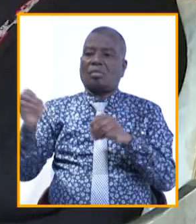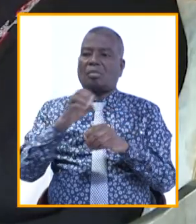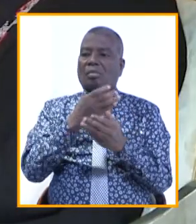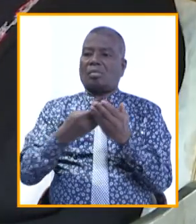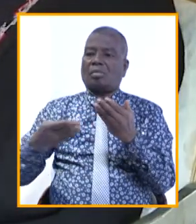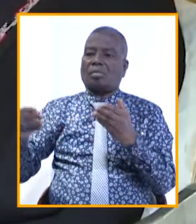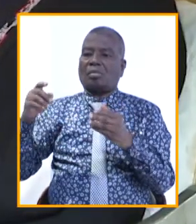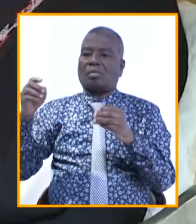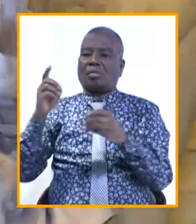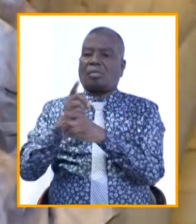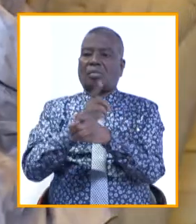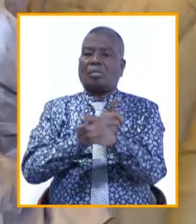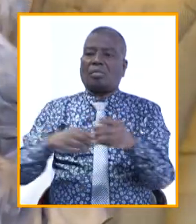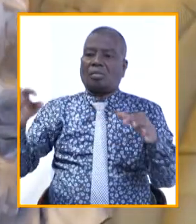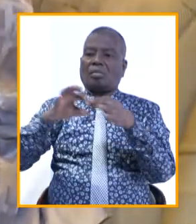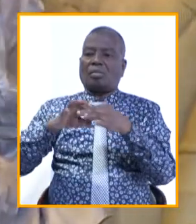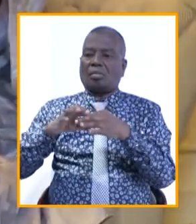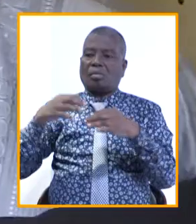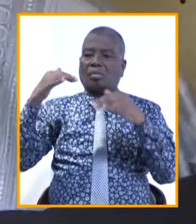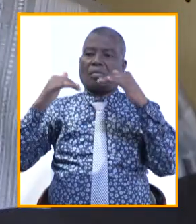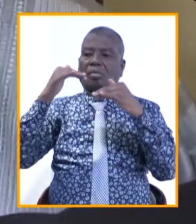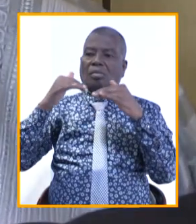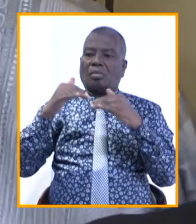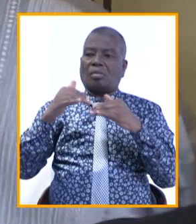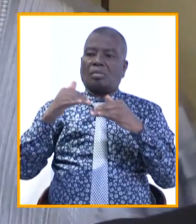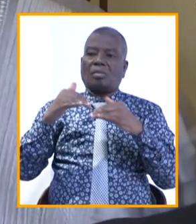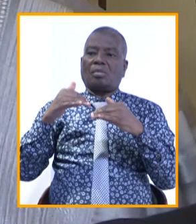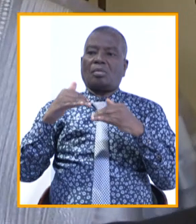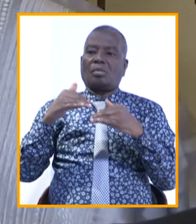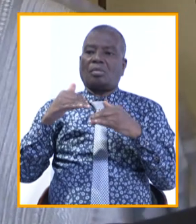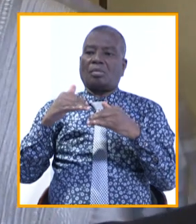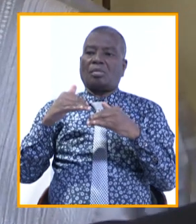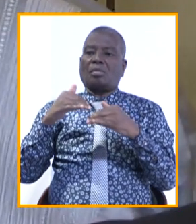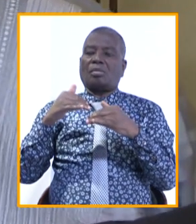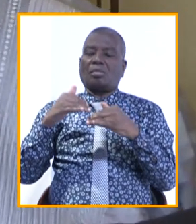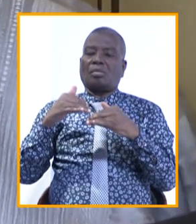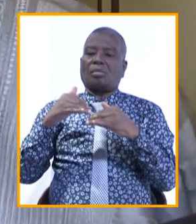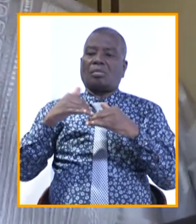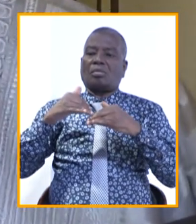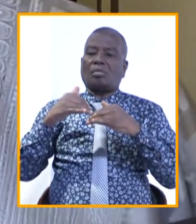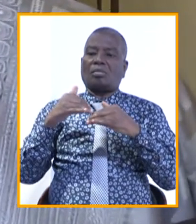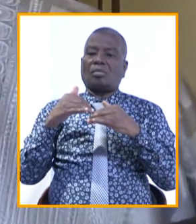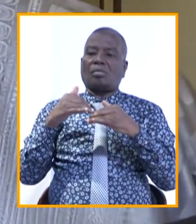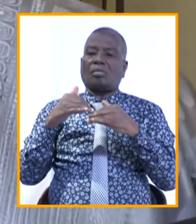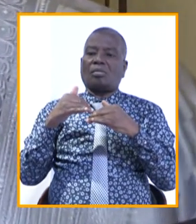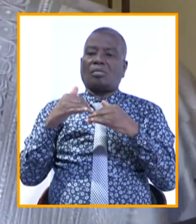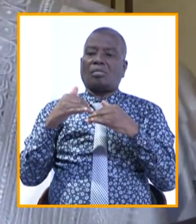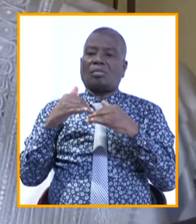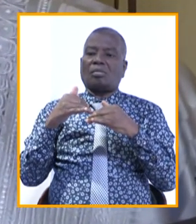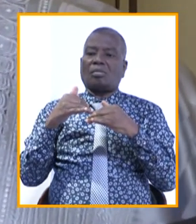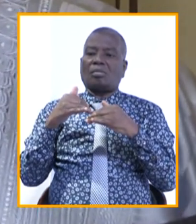de développer des partenariats équitables. It has been many years since I was in Côte